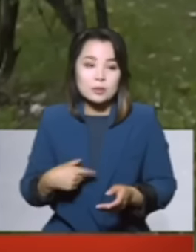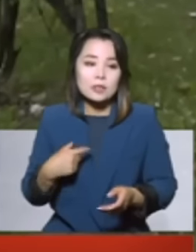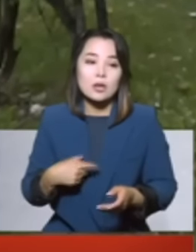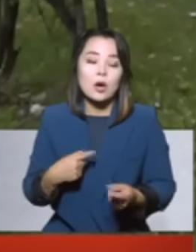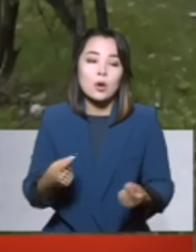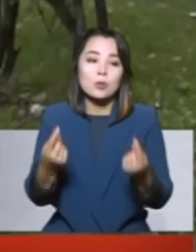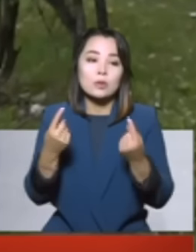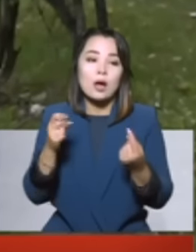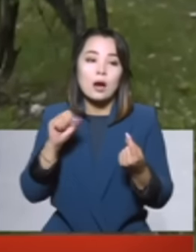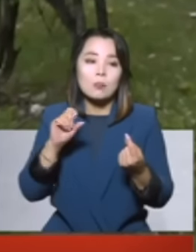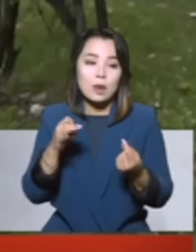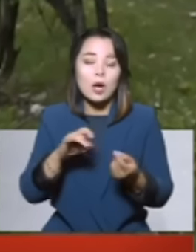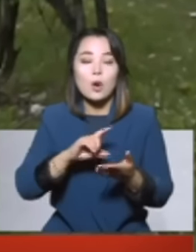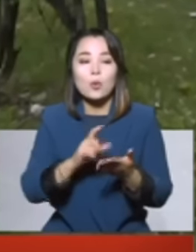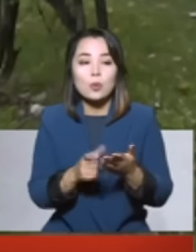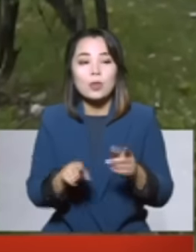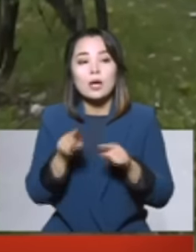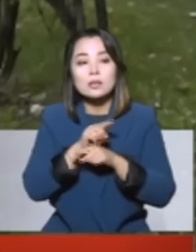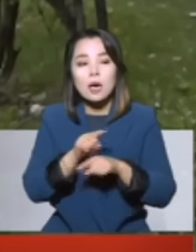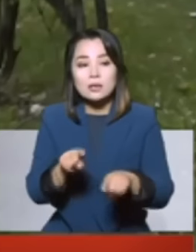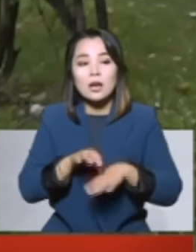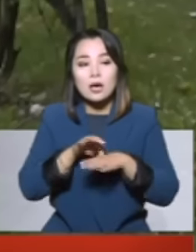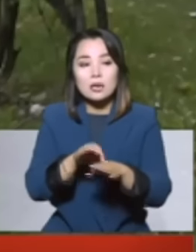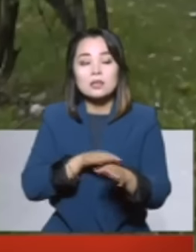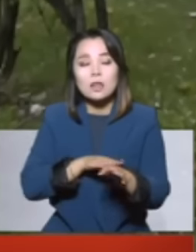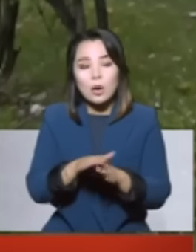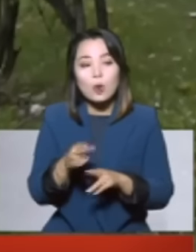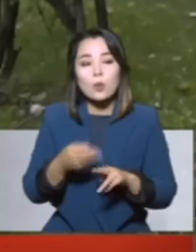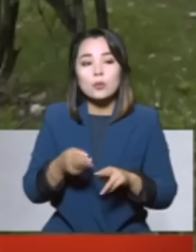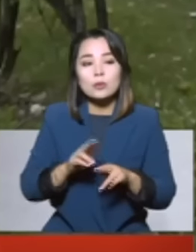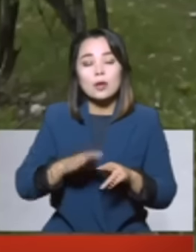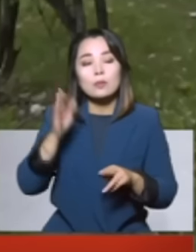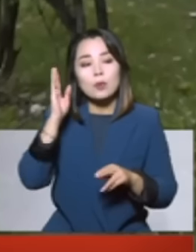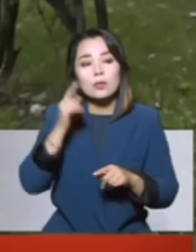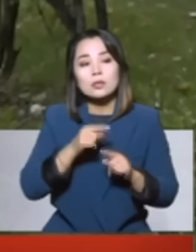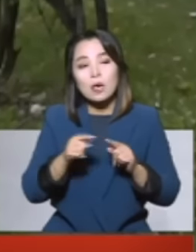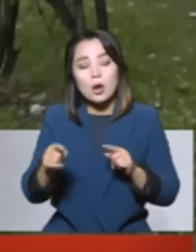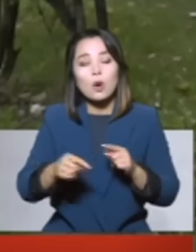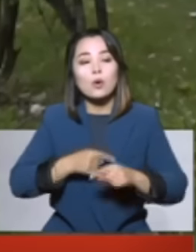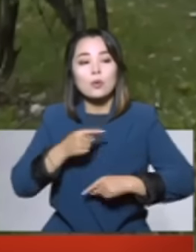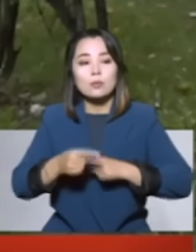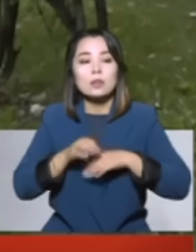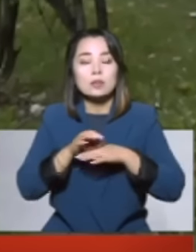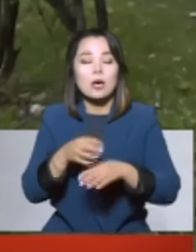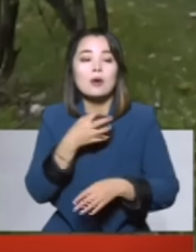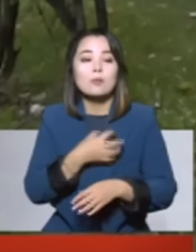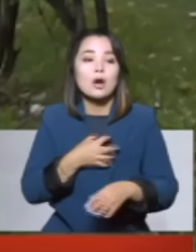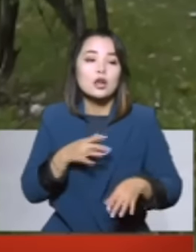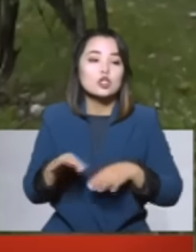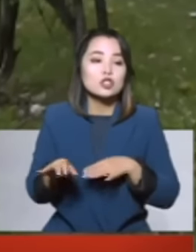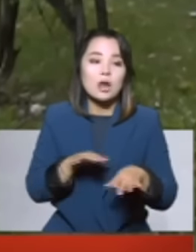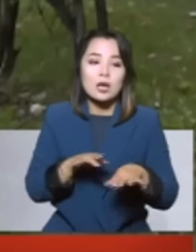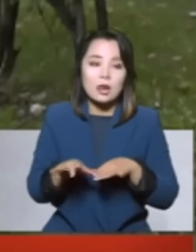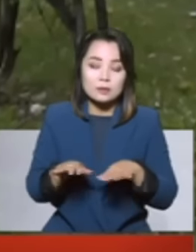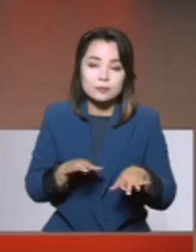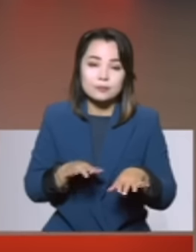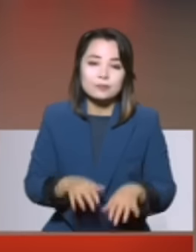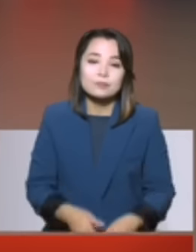өзіміздің ұлы Абайдың өлеңдерін насихаттау, бұл алдағы келе жатқан ұрпақ үшін өте маңызды іс-шара.